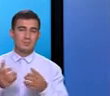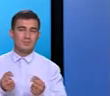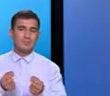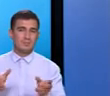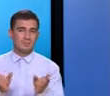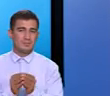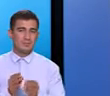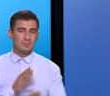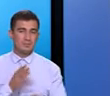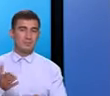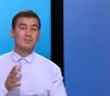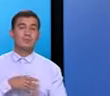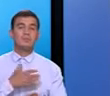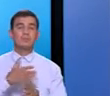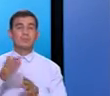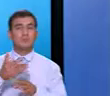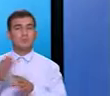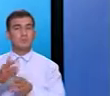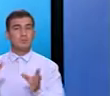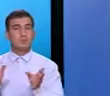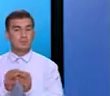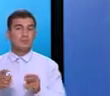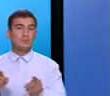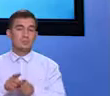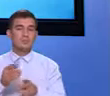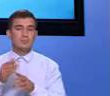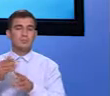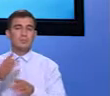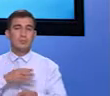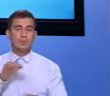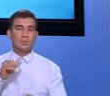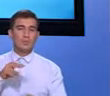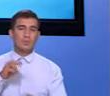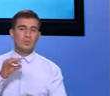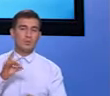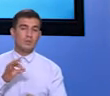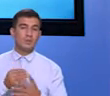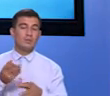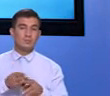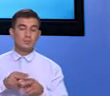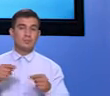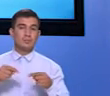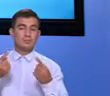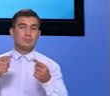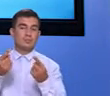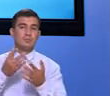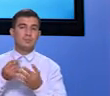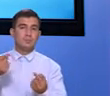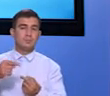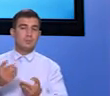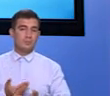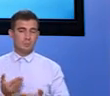birlashtirishi natijasida ular ham bora-bora sekin-astalik bilan o'troq turmush hayotiga moslasha boshlashdi. Va